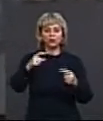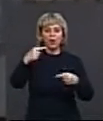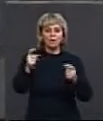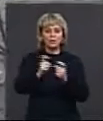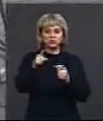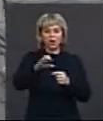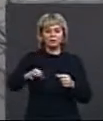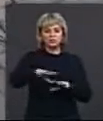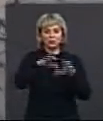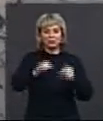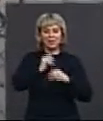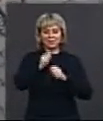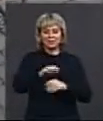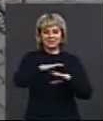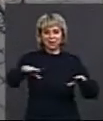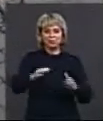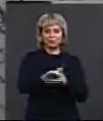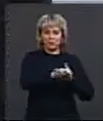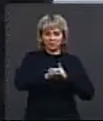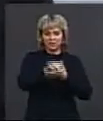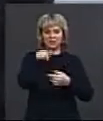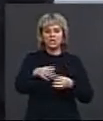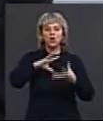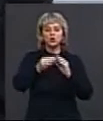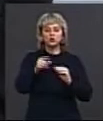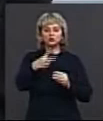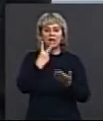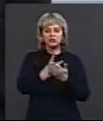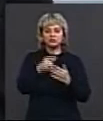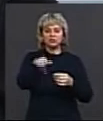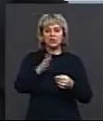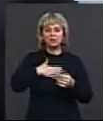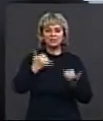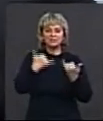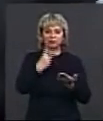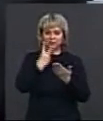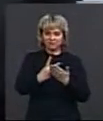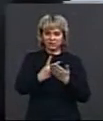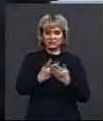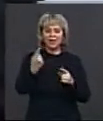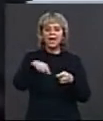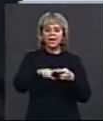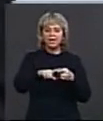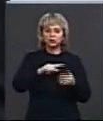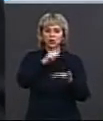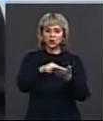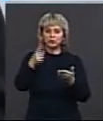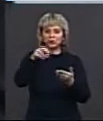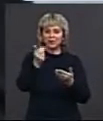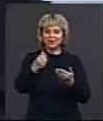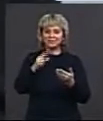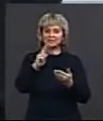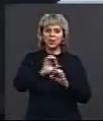поссорится, областное правительство подарило скамью примирения. Результат очевиден. Мы его сегодня видим. Это город Донецк,